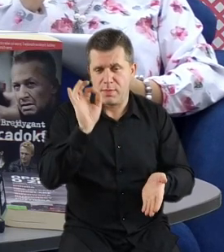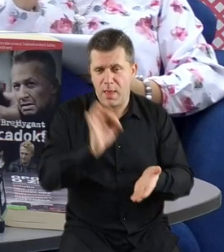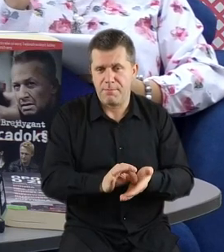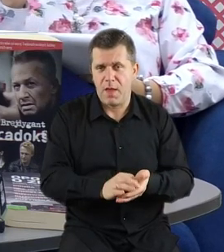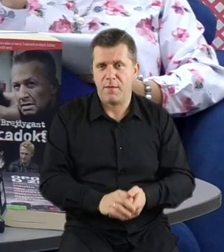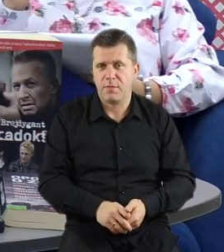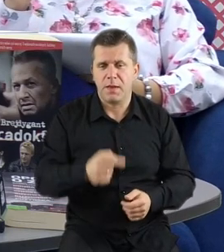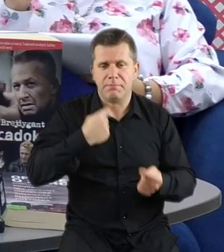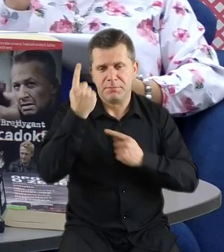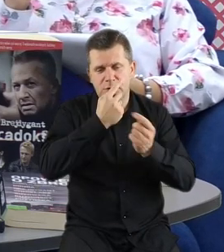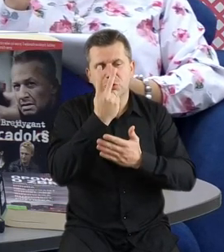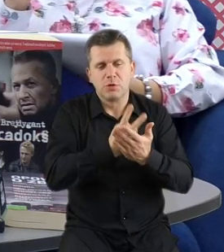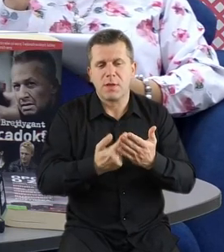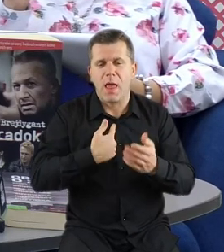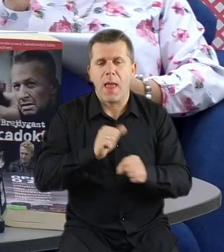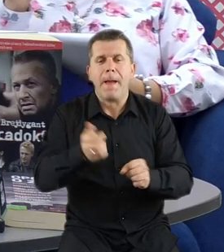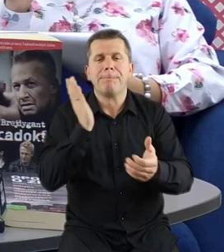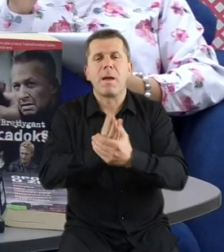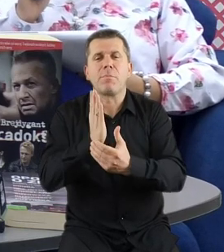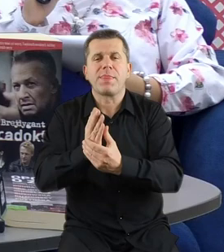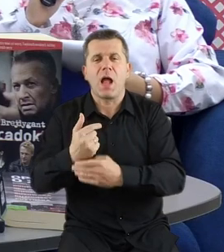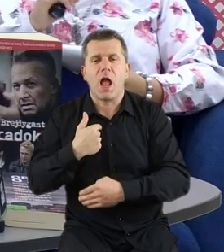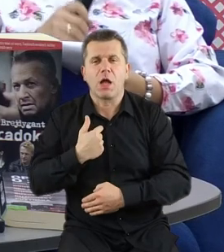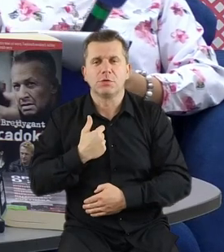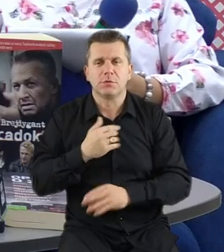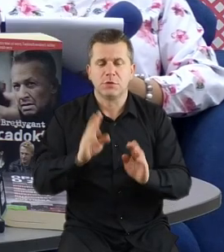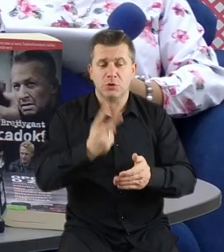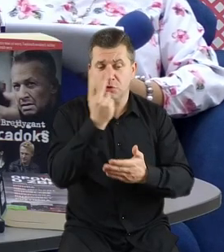Chyba czytelniczo, bo ja pytam jako bibliotekarz. Czytelniczo.